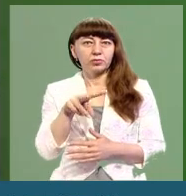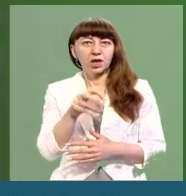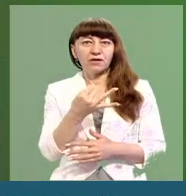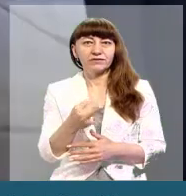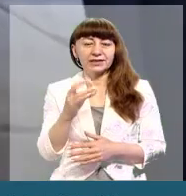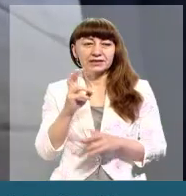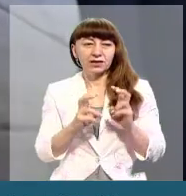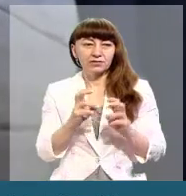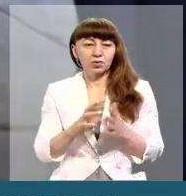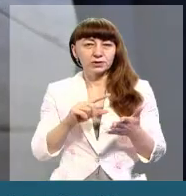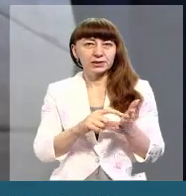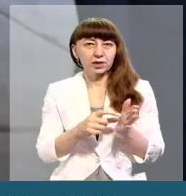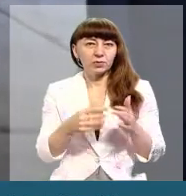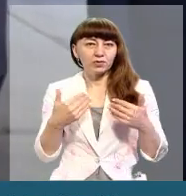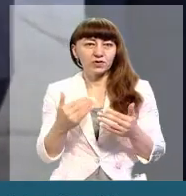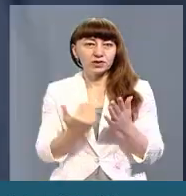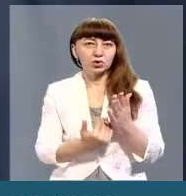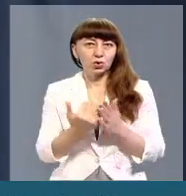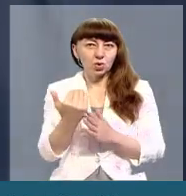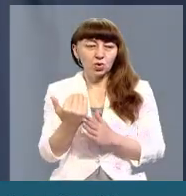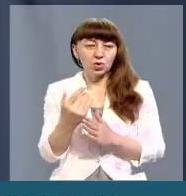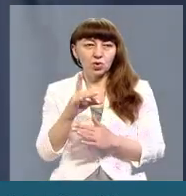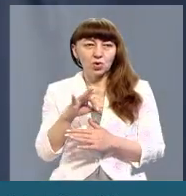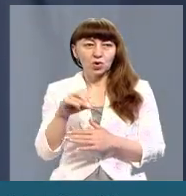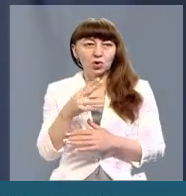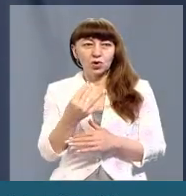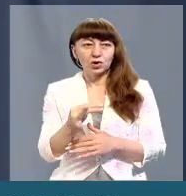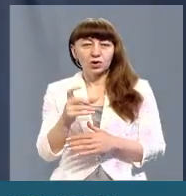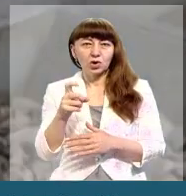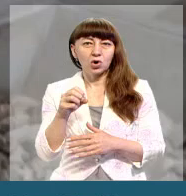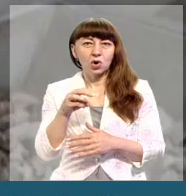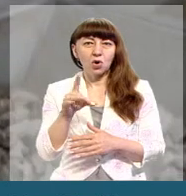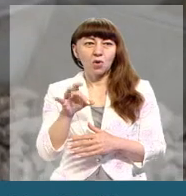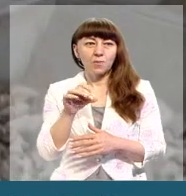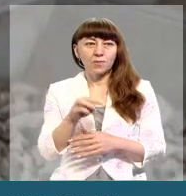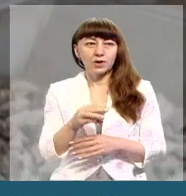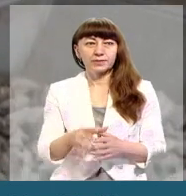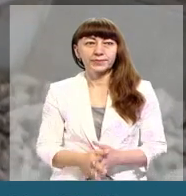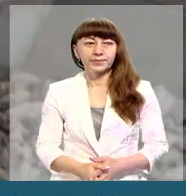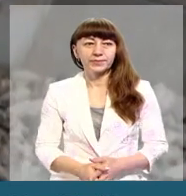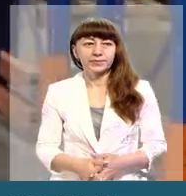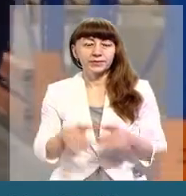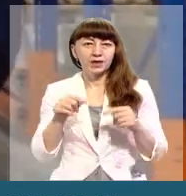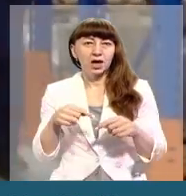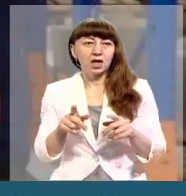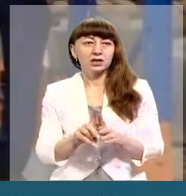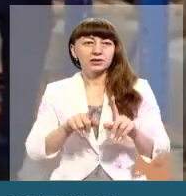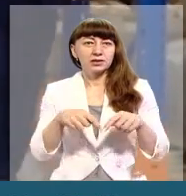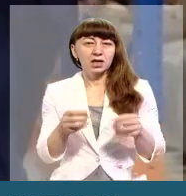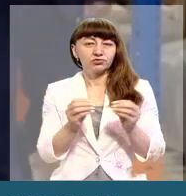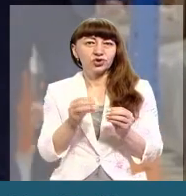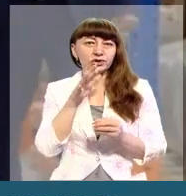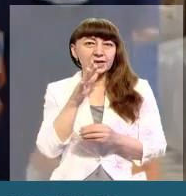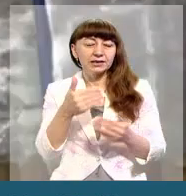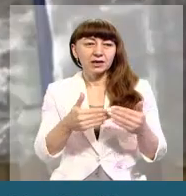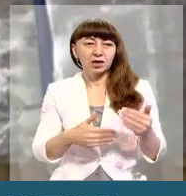жыл бұрын қолданысқа берілген еді. Өндіріс процесі автоматтандырылған. Үкімет басшысы ауызсу қондырғыларын шығаратын кәсіпорын мен көлік